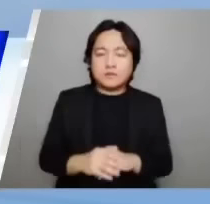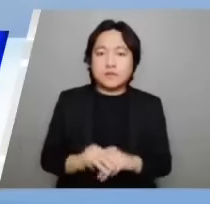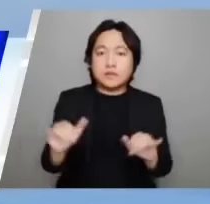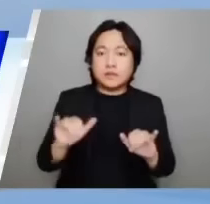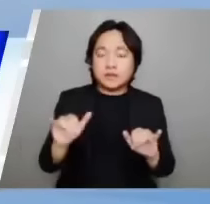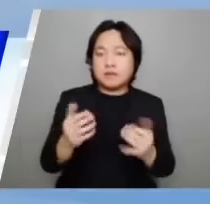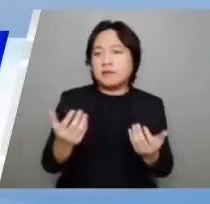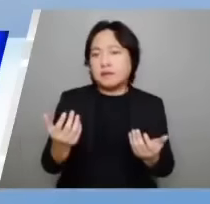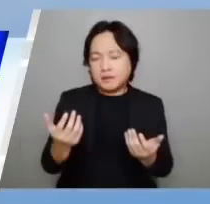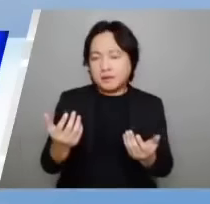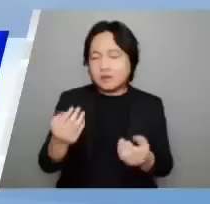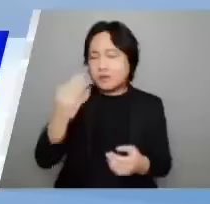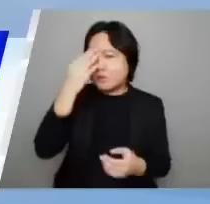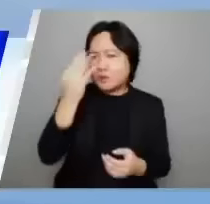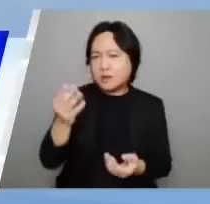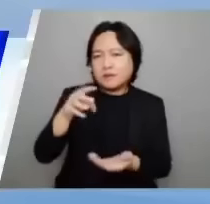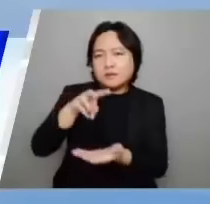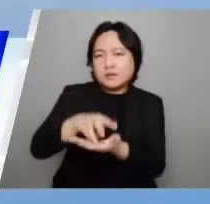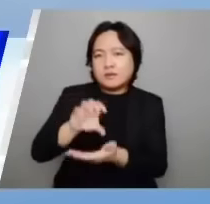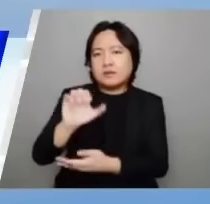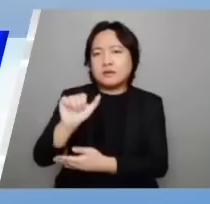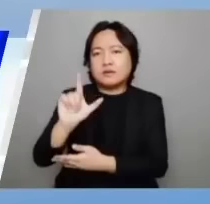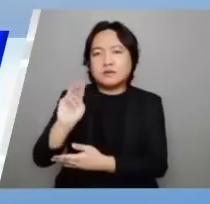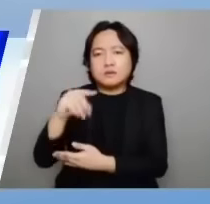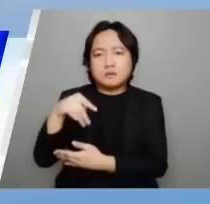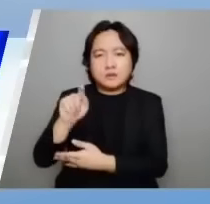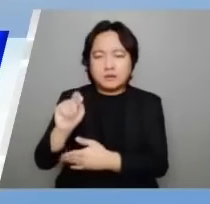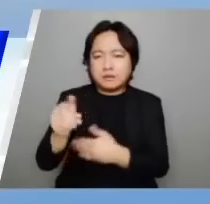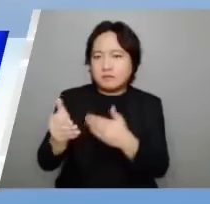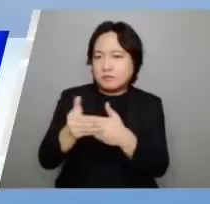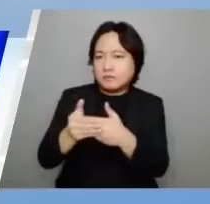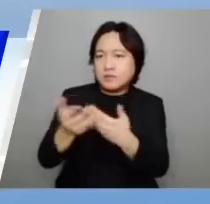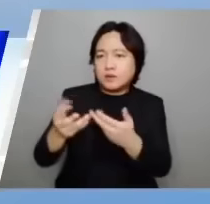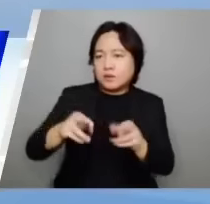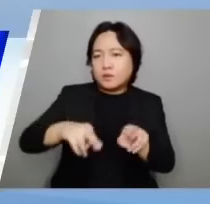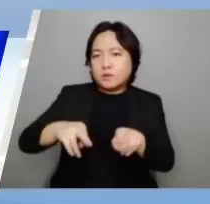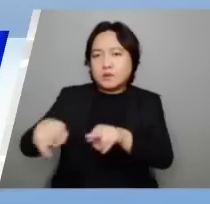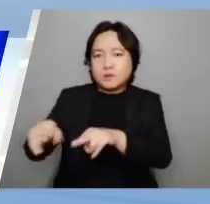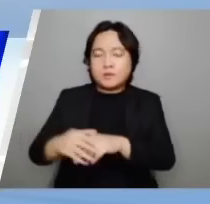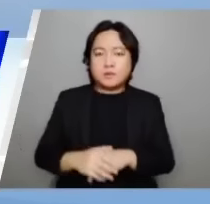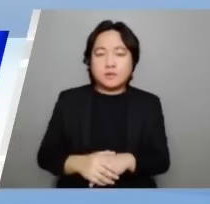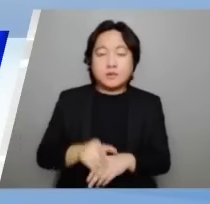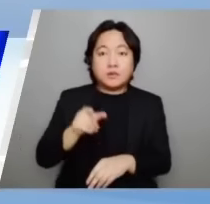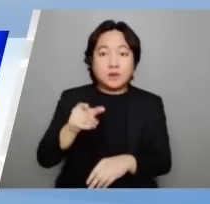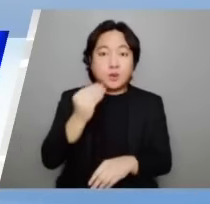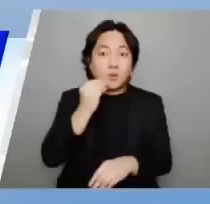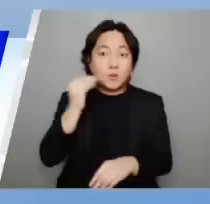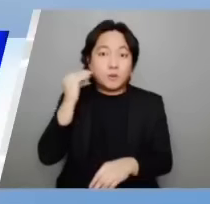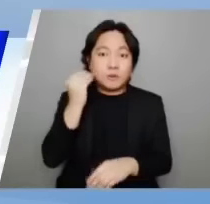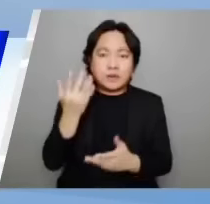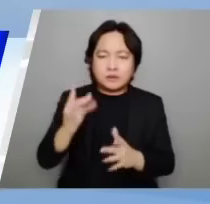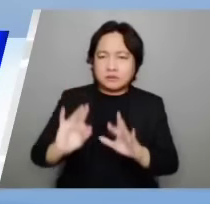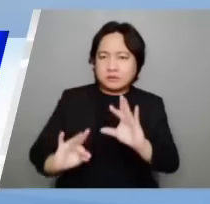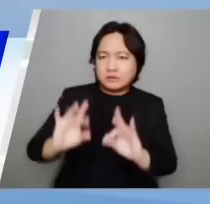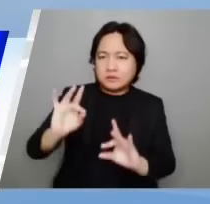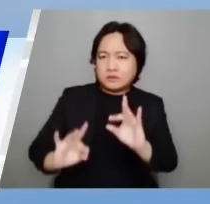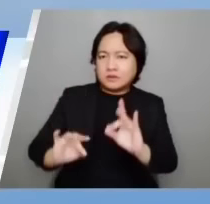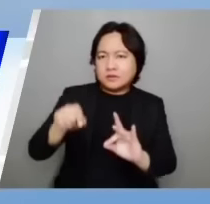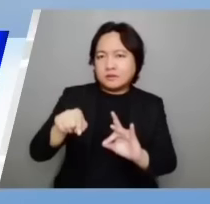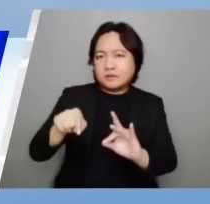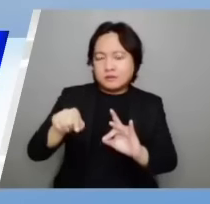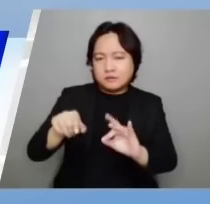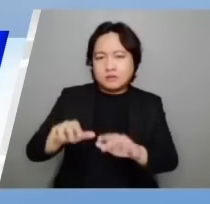Bulacan, nakatabi lang ng Pampanga River. Maputik pa ang bahay ng pamilya Nabong matapos abuti ng hanggang hitang baha. Ang